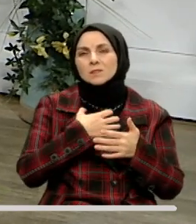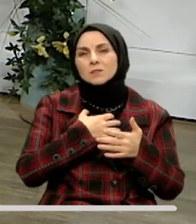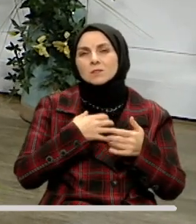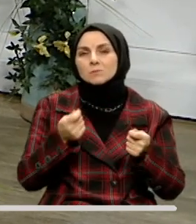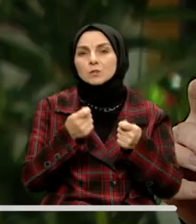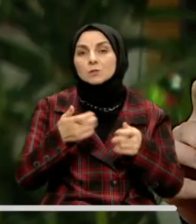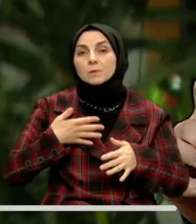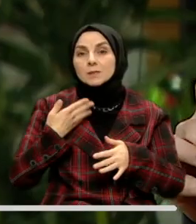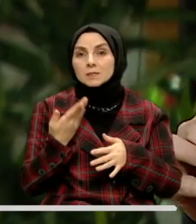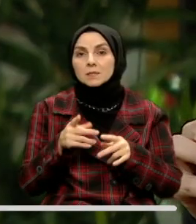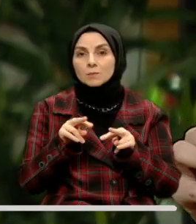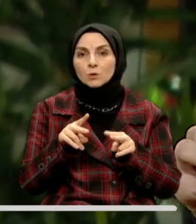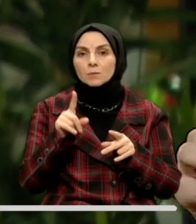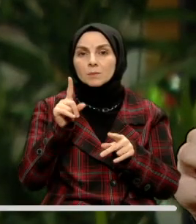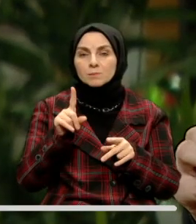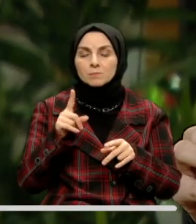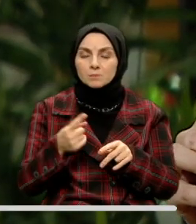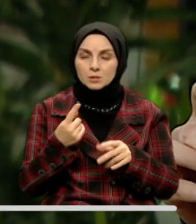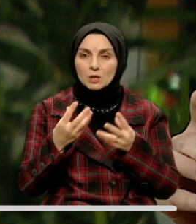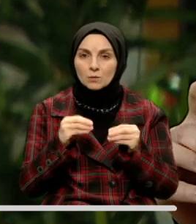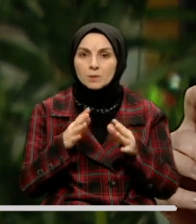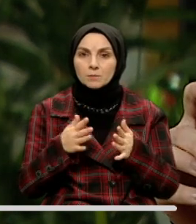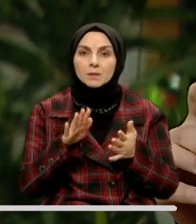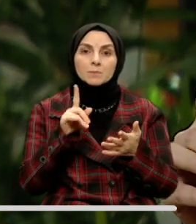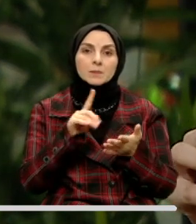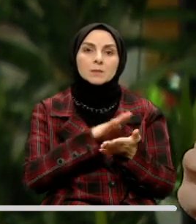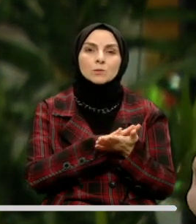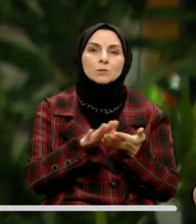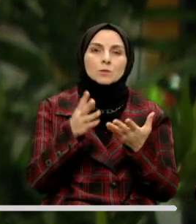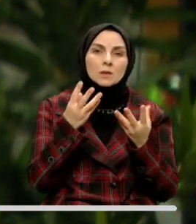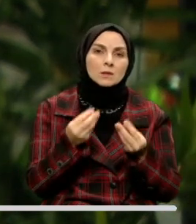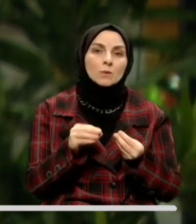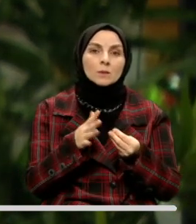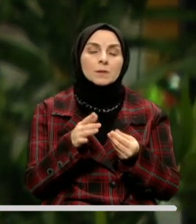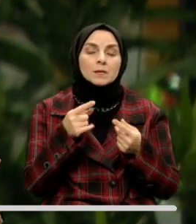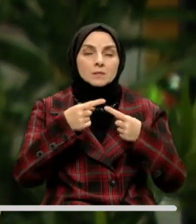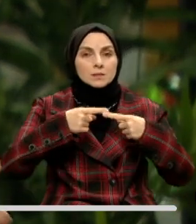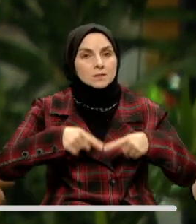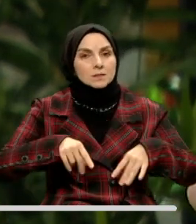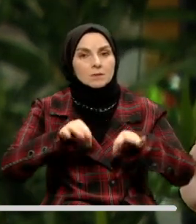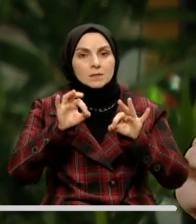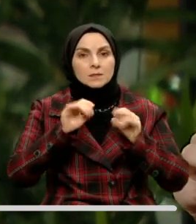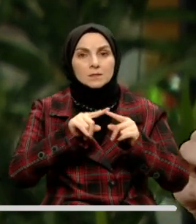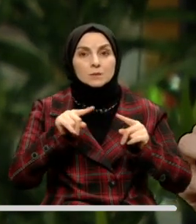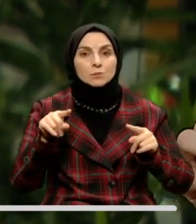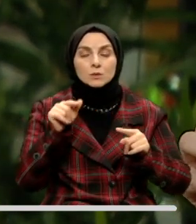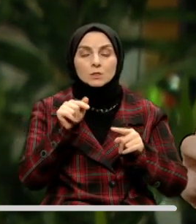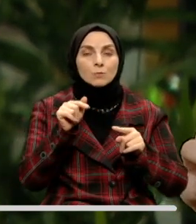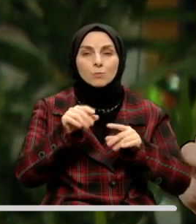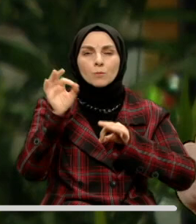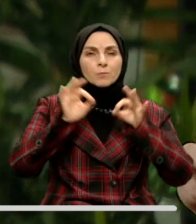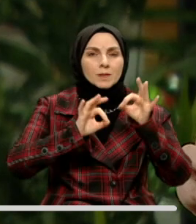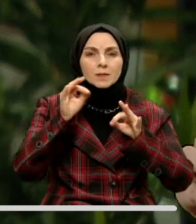zamanlar olabilir. Ama bir düzen üzere de gitmek zorundasın. Mutlaka bir plan programlarınız vardır sınavlara hazırlık sürecinde. Evet. O programa